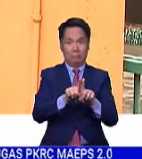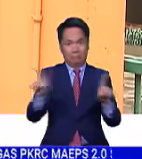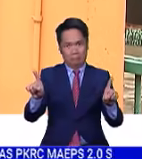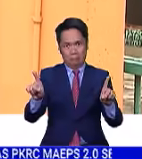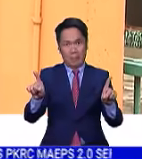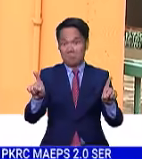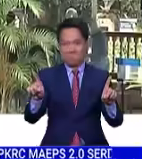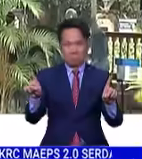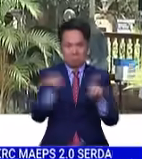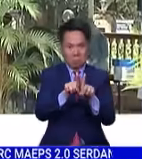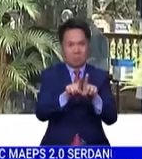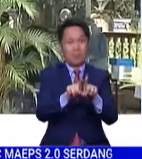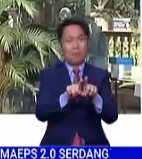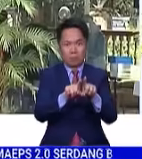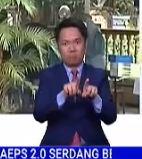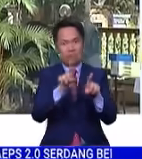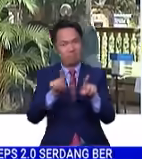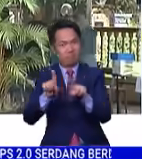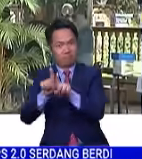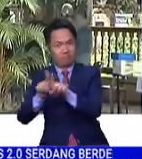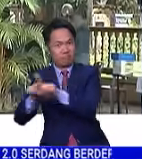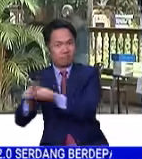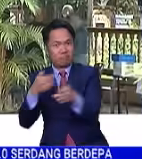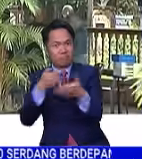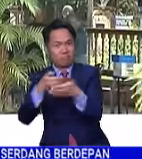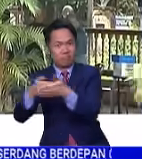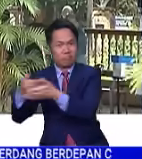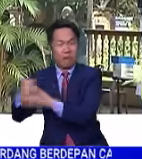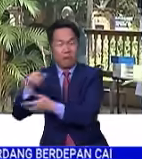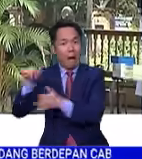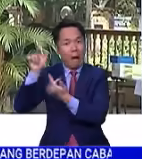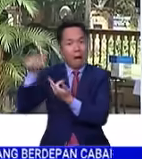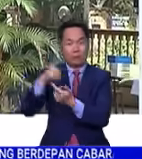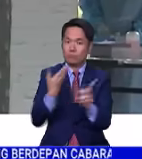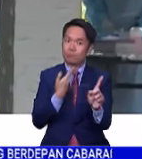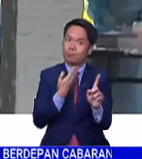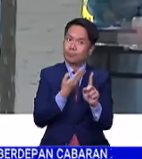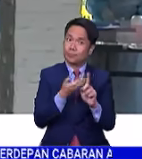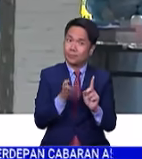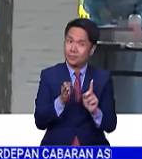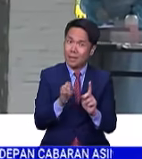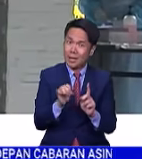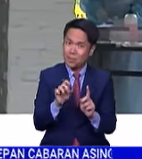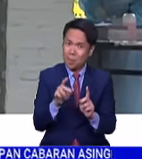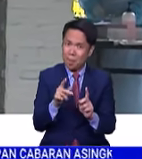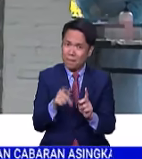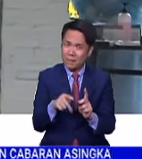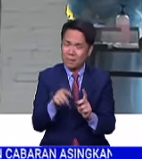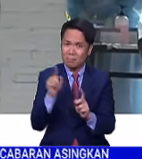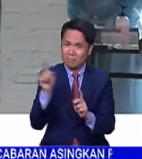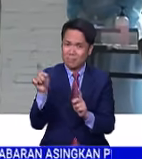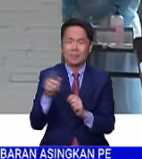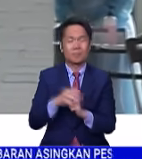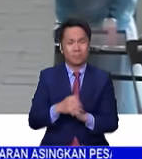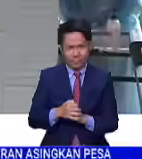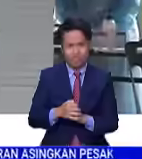Datuk Dr. Zaini Hussein mengesahkan penduduk kampung didapati telah melanggar SOP yang ditetapkan.